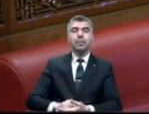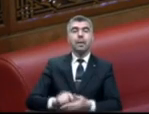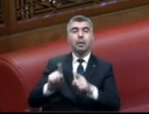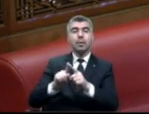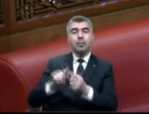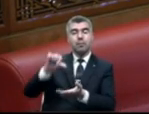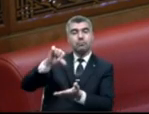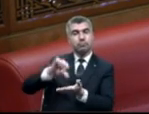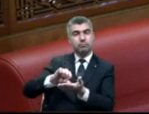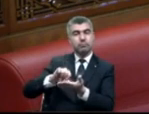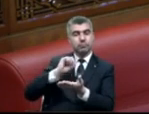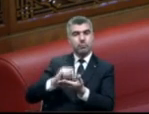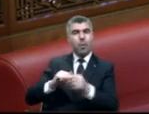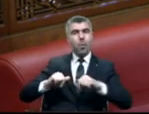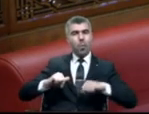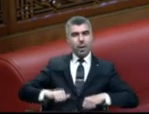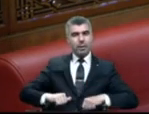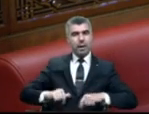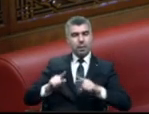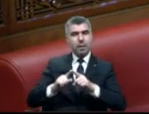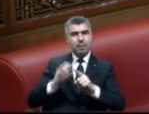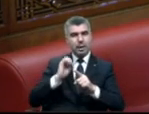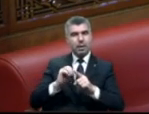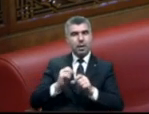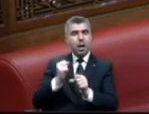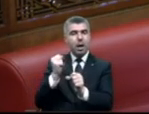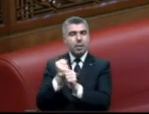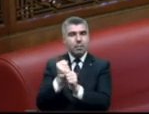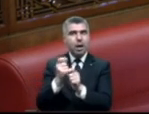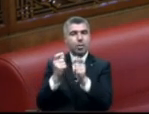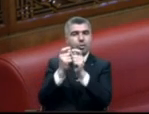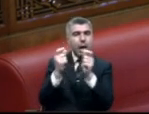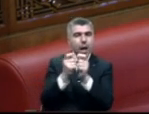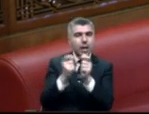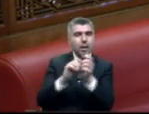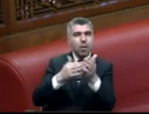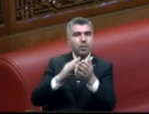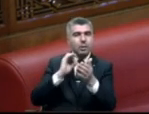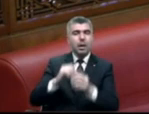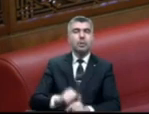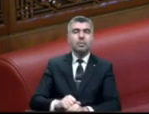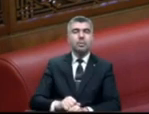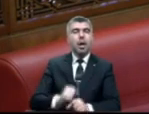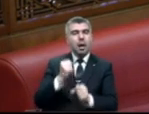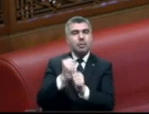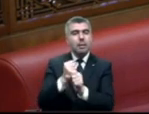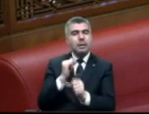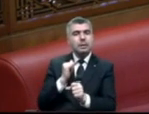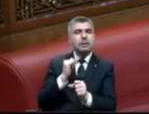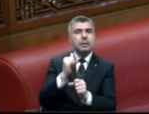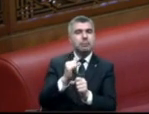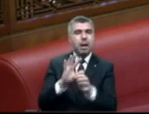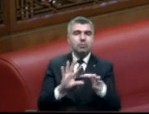الوكالة مع وزارة الإدماج الاقتصادي والمقاولة الصغرى والتشغيل والكفاءات تعمل على ربط شراكات